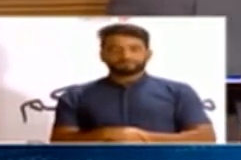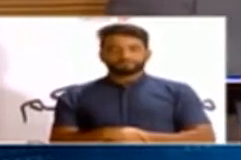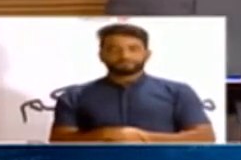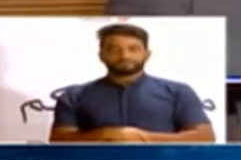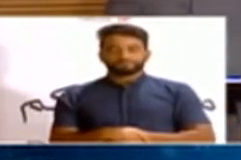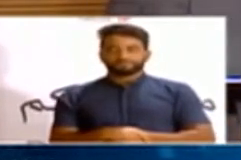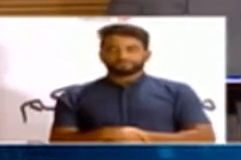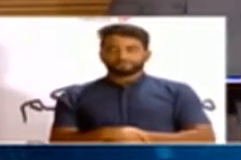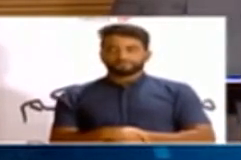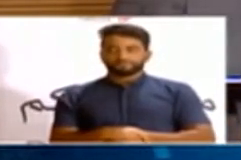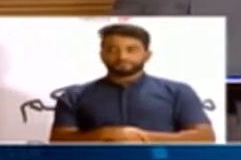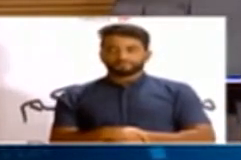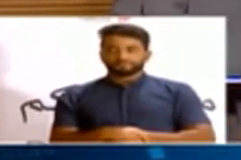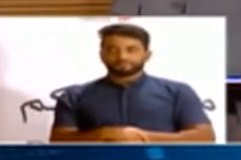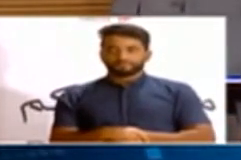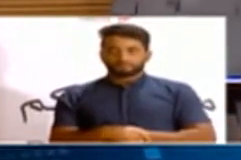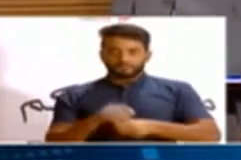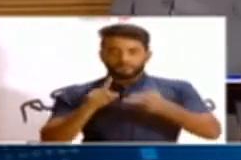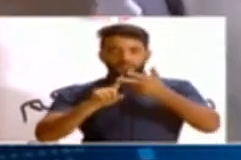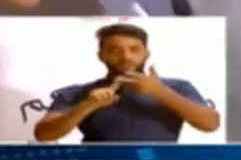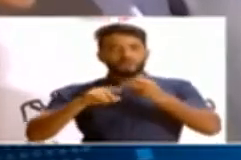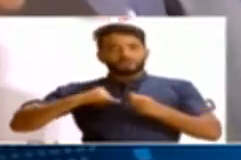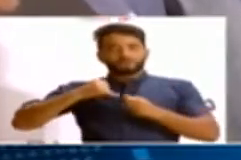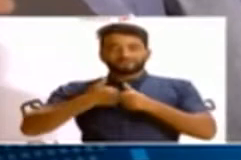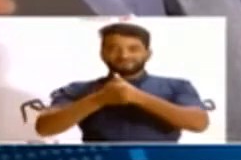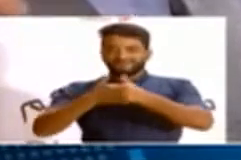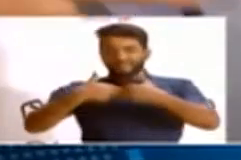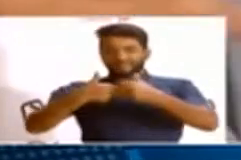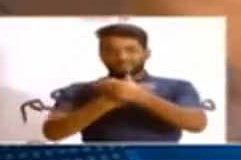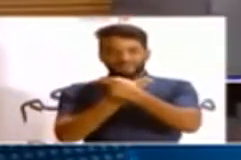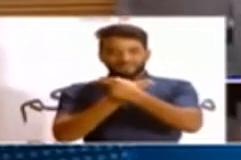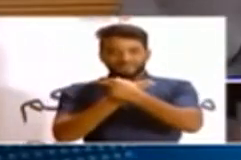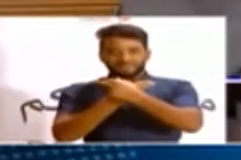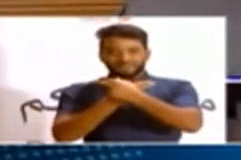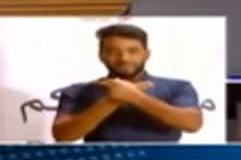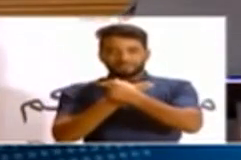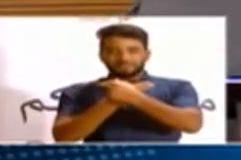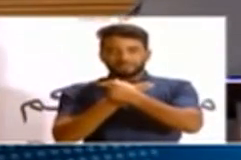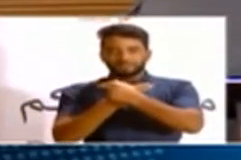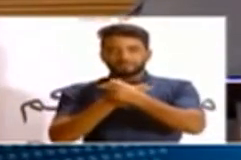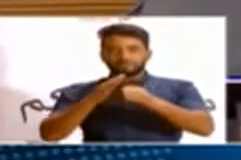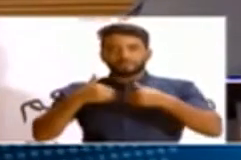يسوقه للناخب. في كل الحالات هذا التقليد اعتقد انه